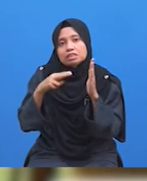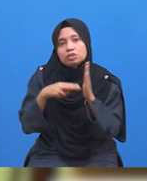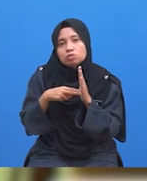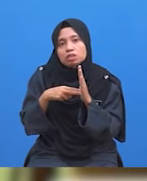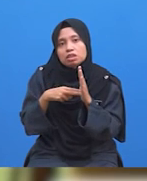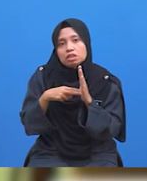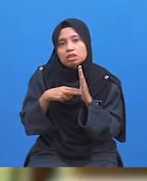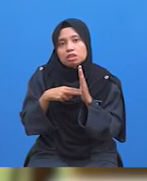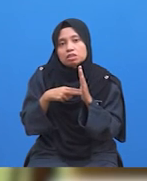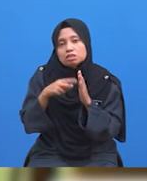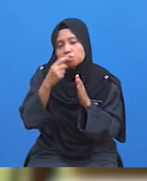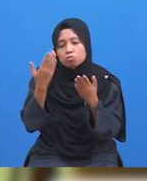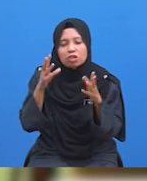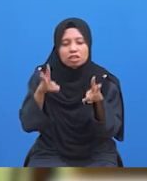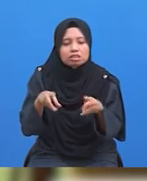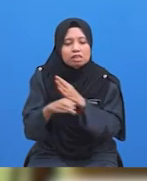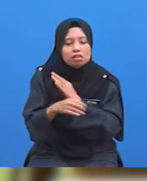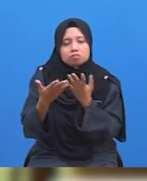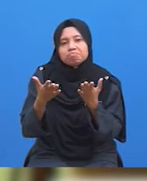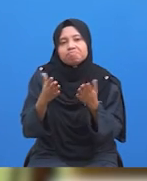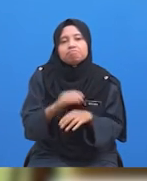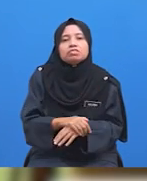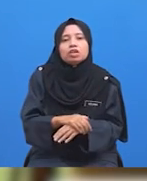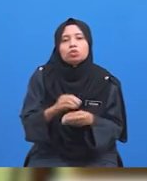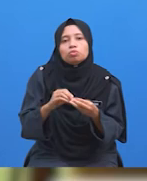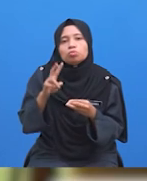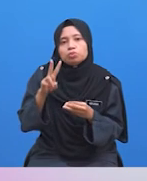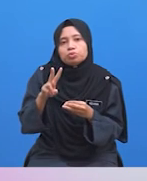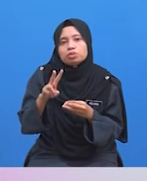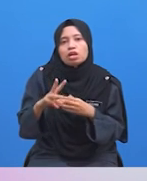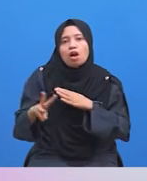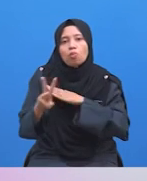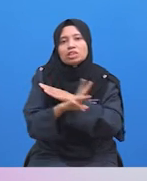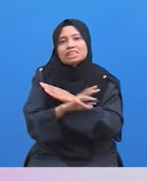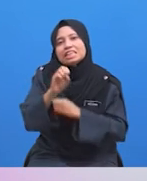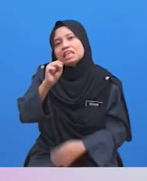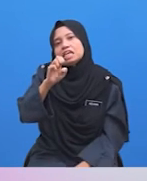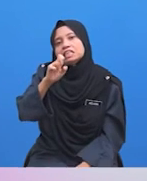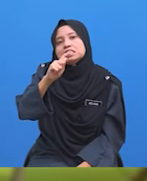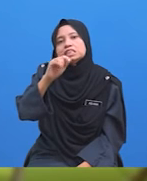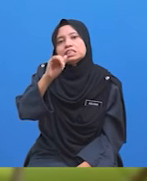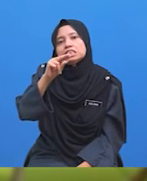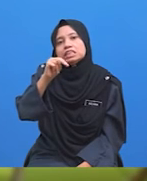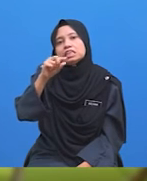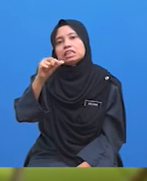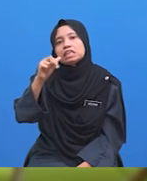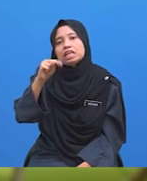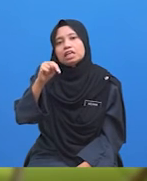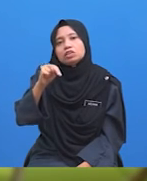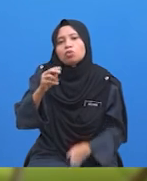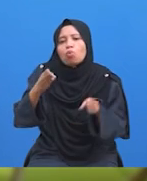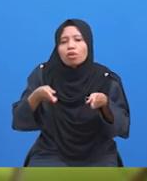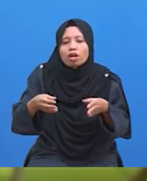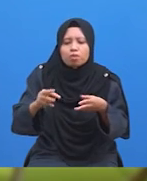segi kewarganegaraan kedua wujud kawasan setinggan migran tidak mampu